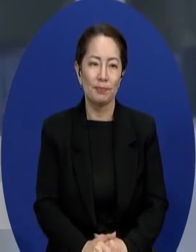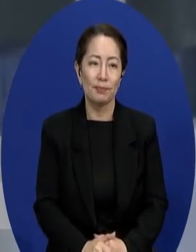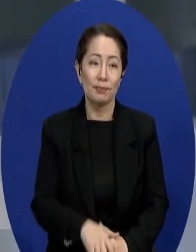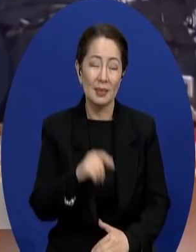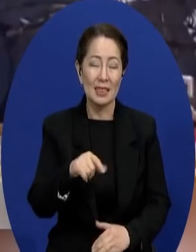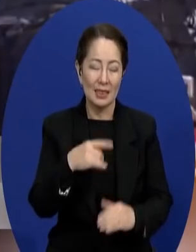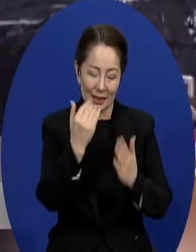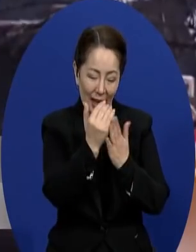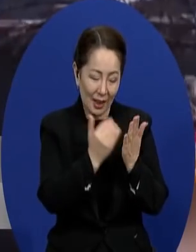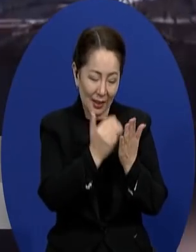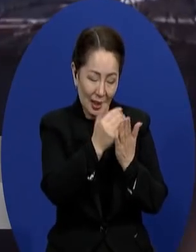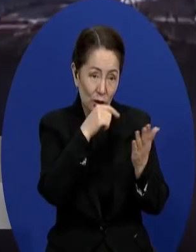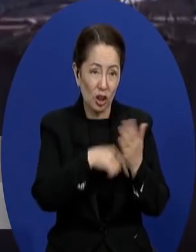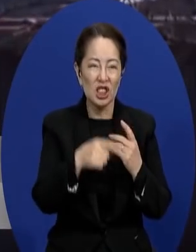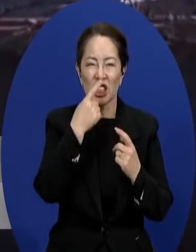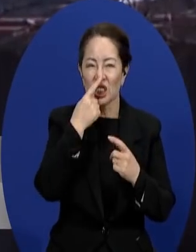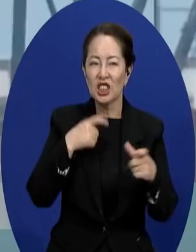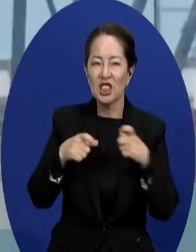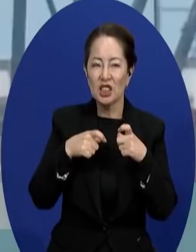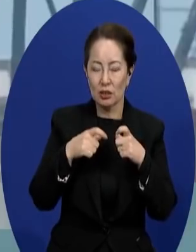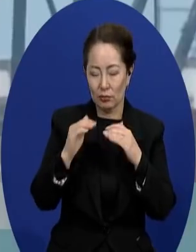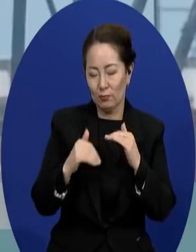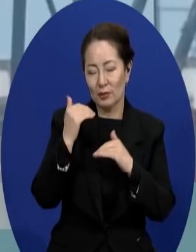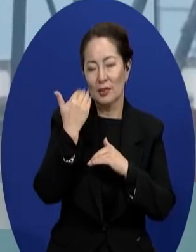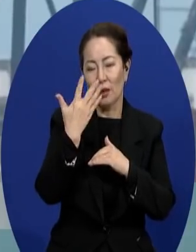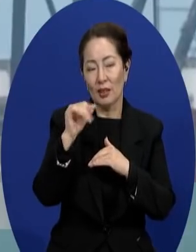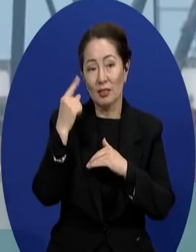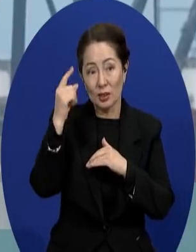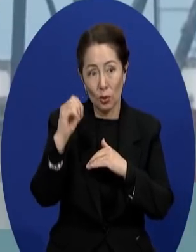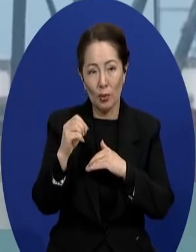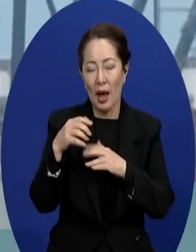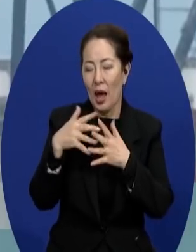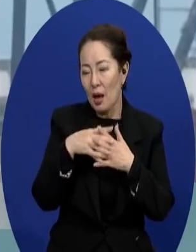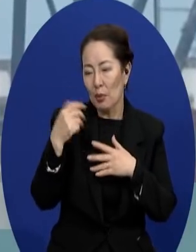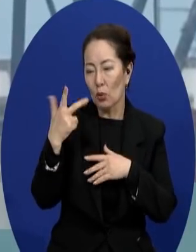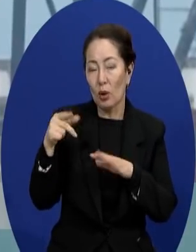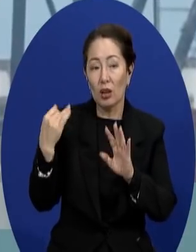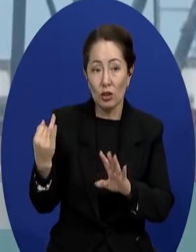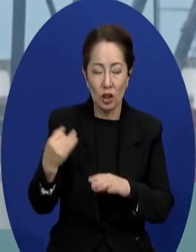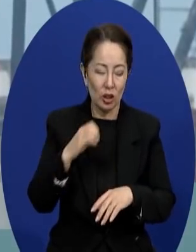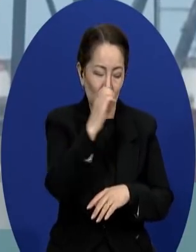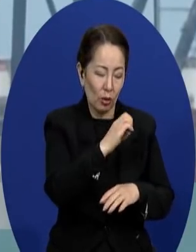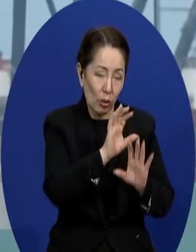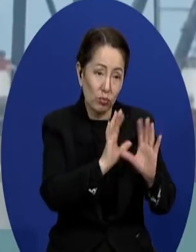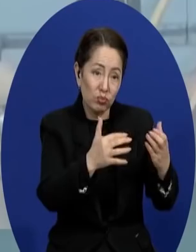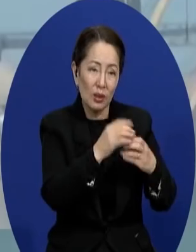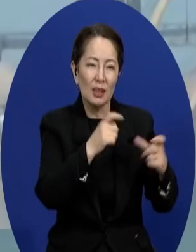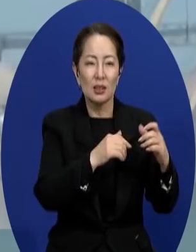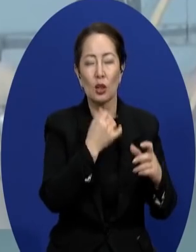Мөн энэ тайланд дурдсанаар Хятадын эдийн засгийн өсөлт 5.1%, Америк нэгдсэн улсын хувьд 3.7%. За Европын эдийн засгийн